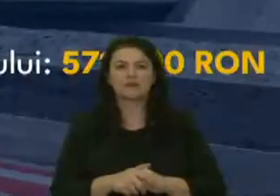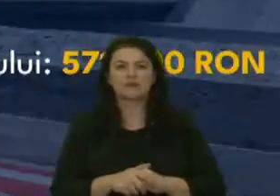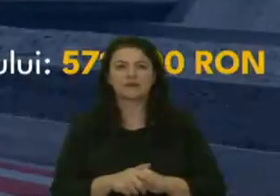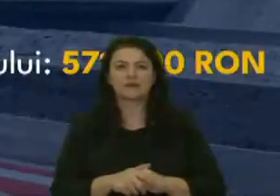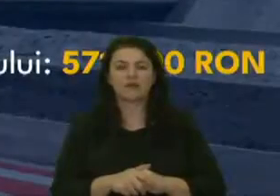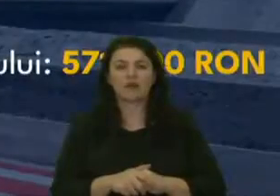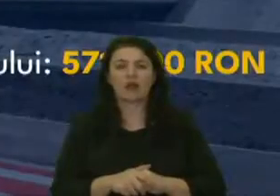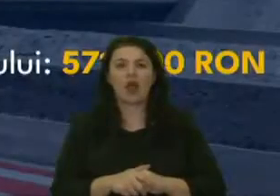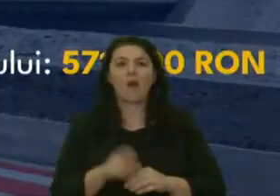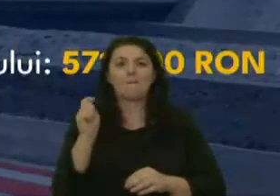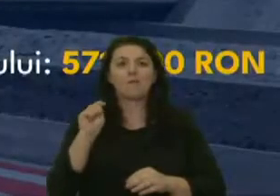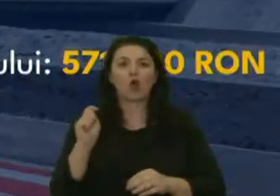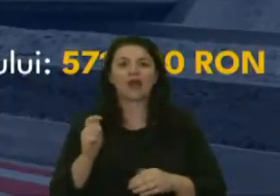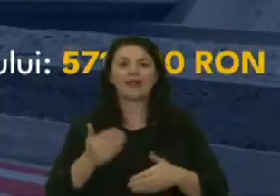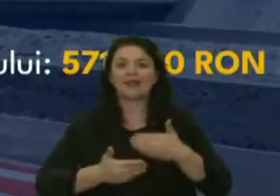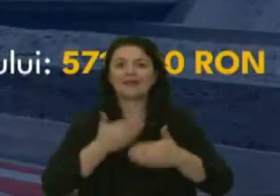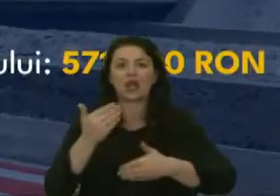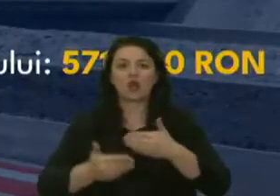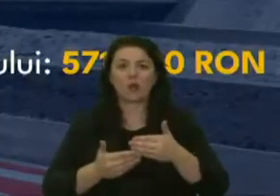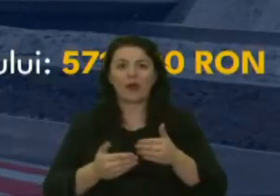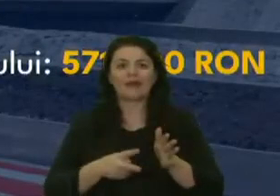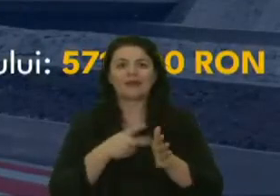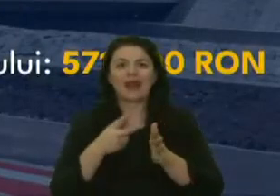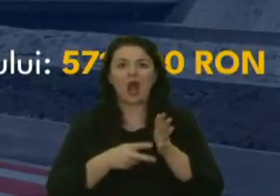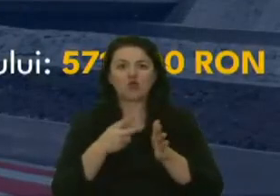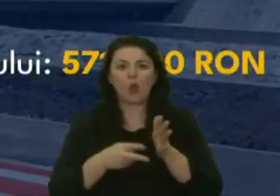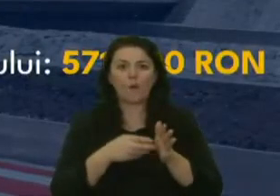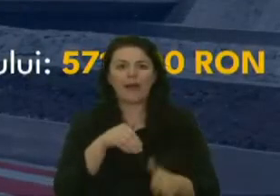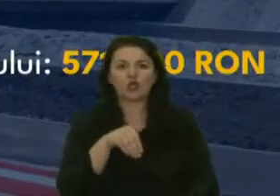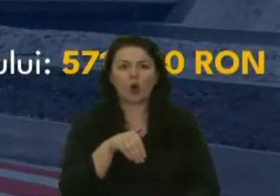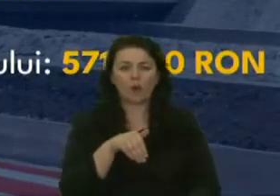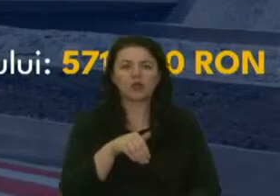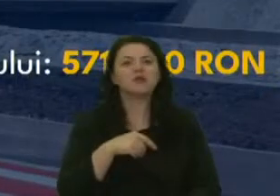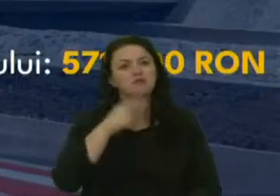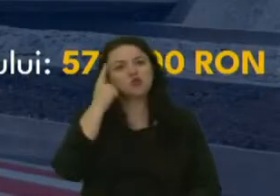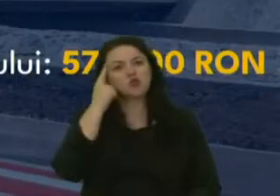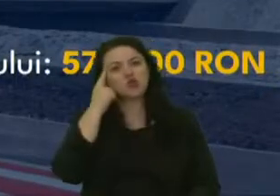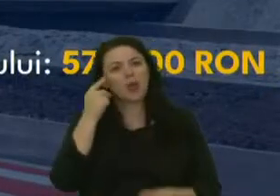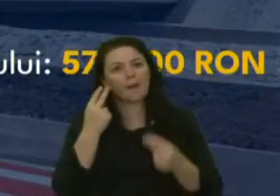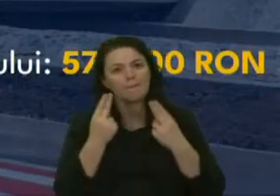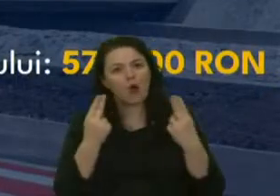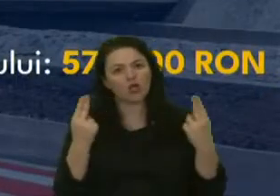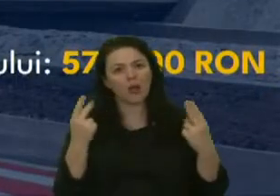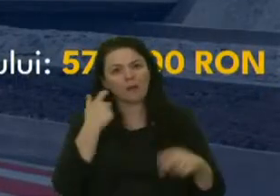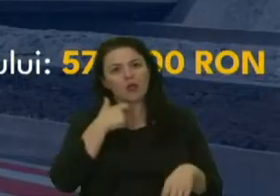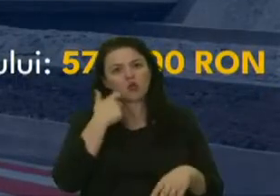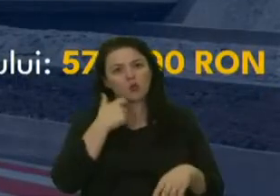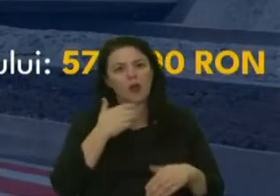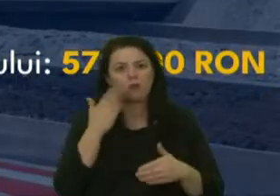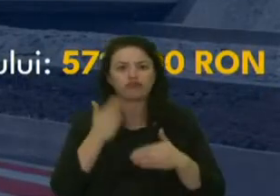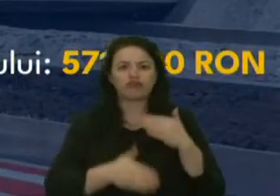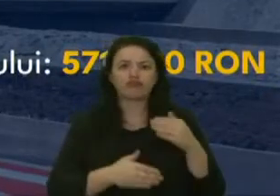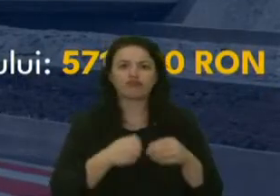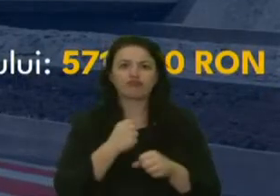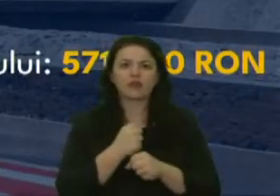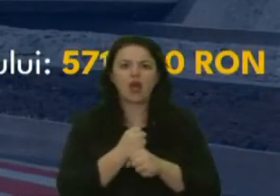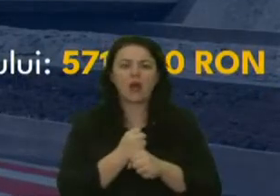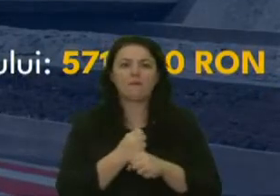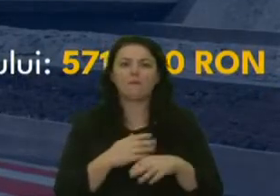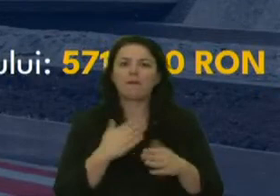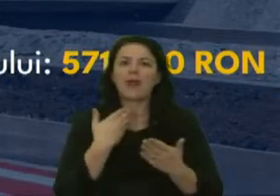despre proiectele în derulare trenul Metropolitan știți bine cât de important este pentru clu se lucrează la ultima etapă în vederea depunerii